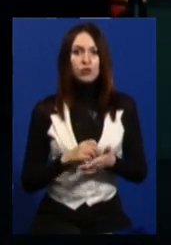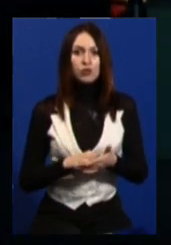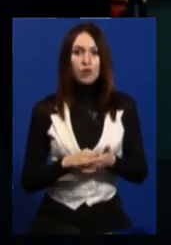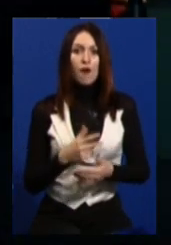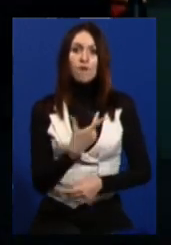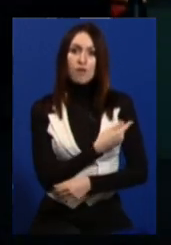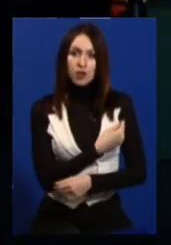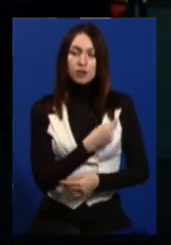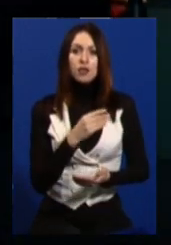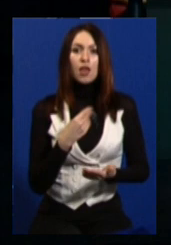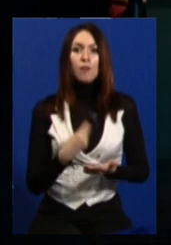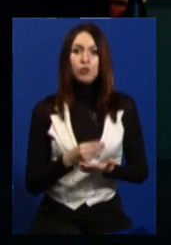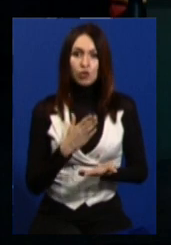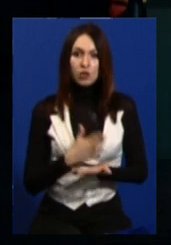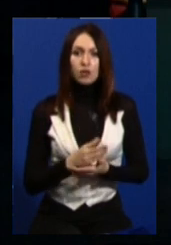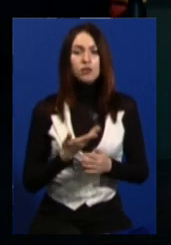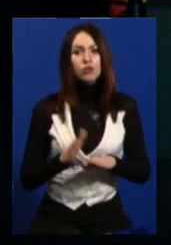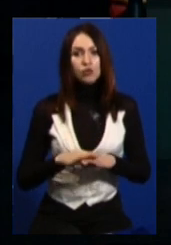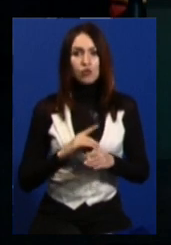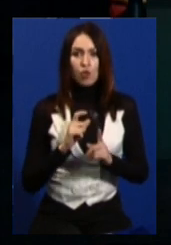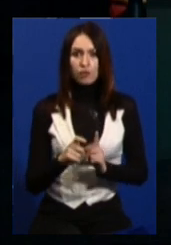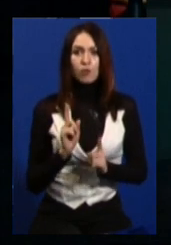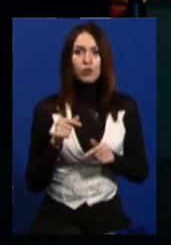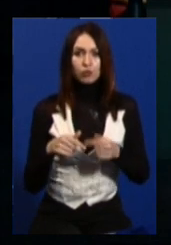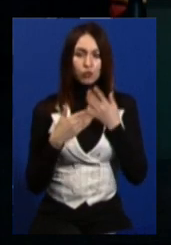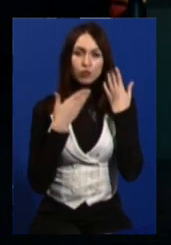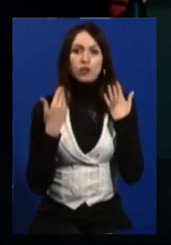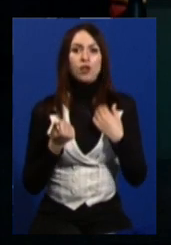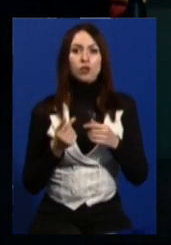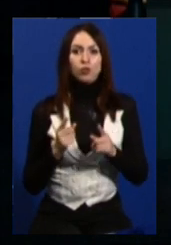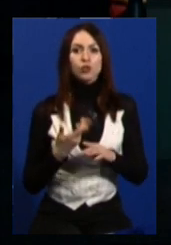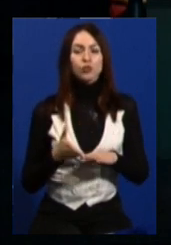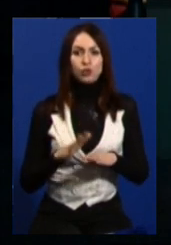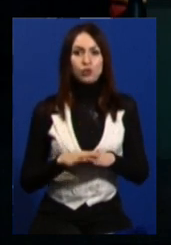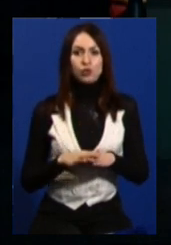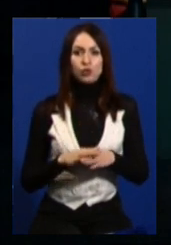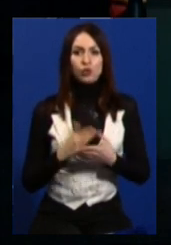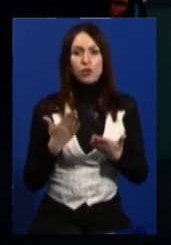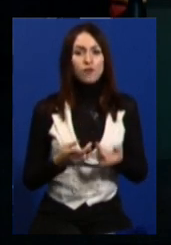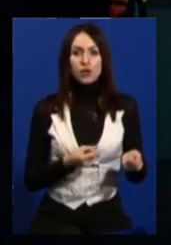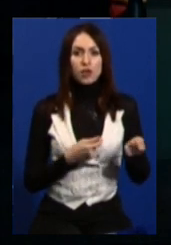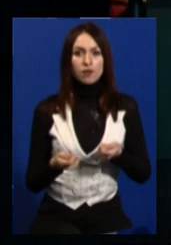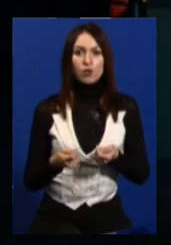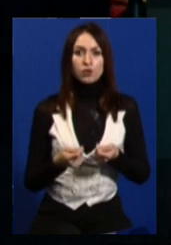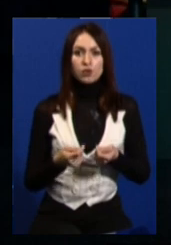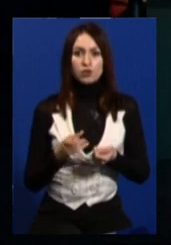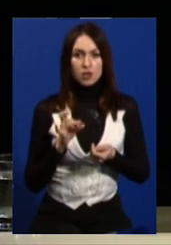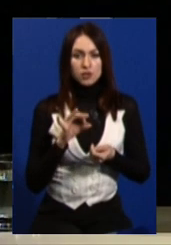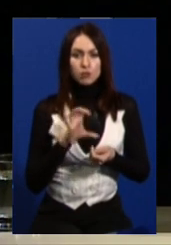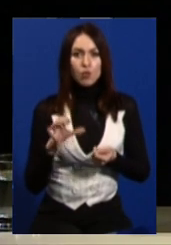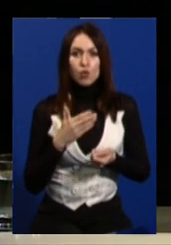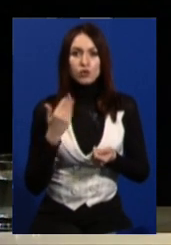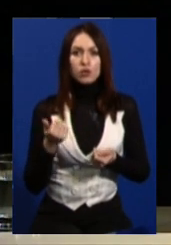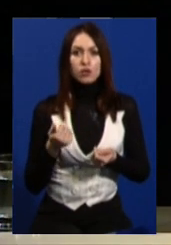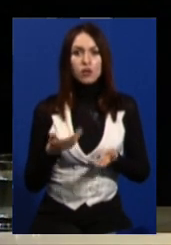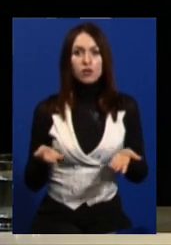вакцина бюджетна є. Сложно ответить, почему ее конкретно нет. Она чому не її немає у комерційному? Вона не ввозиться. Попиту немає, можливо?